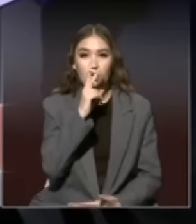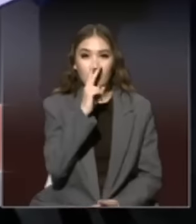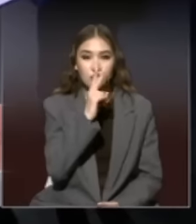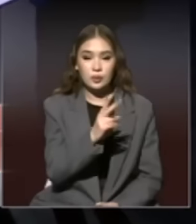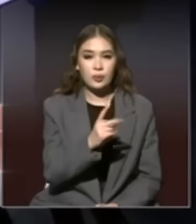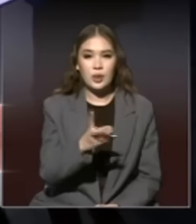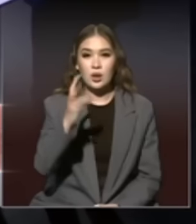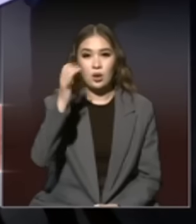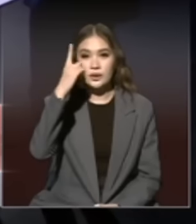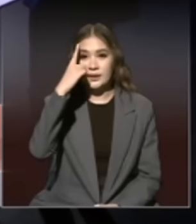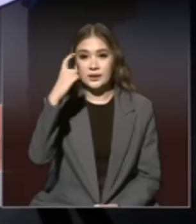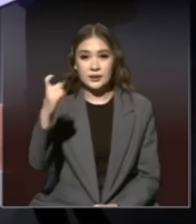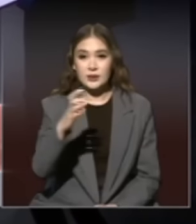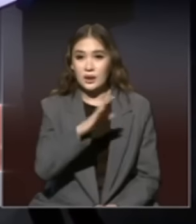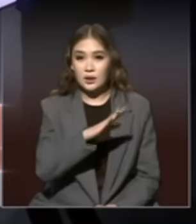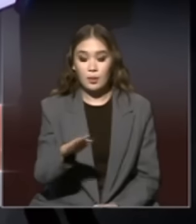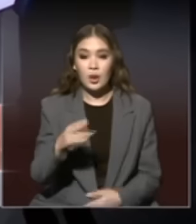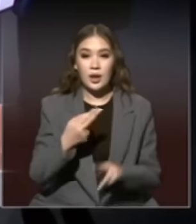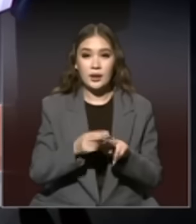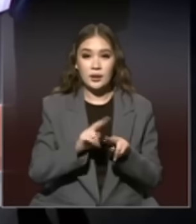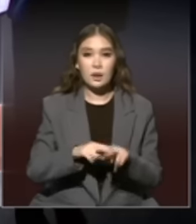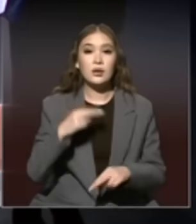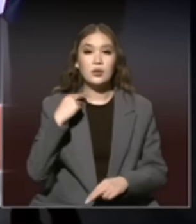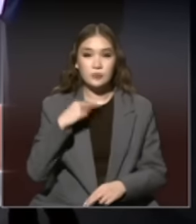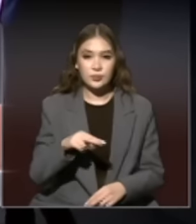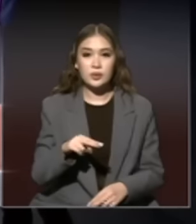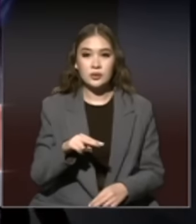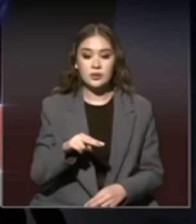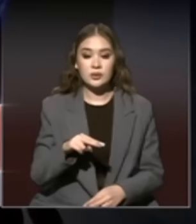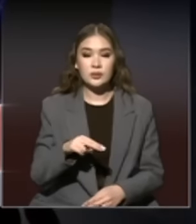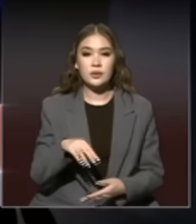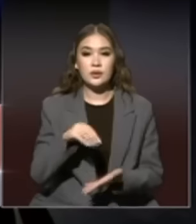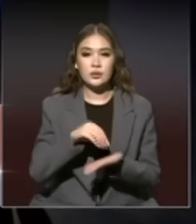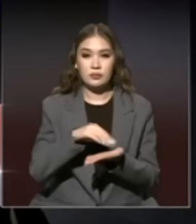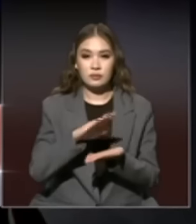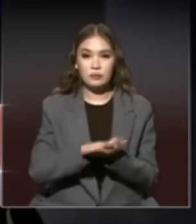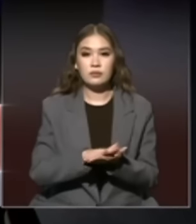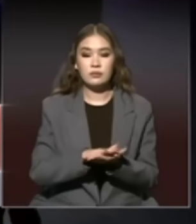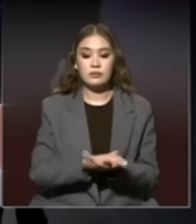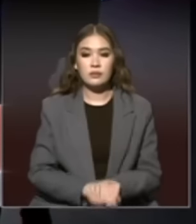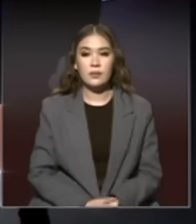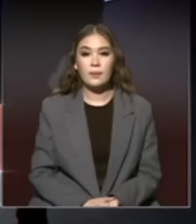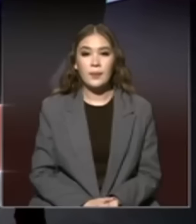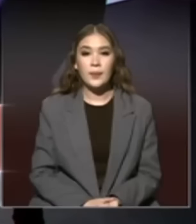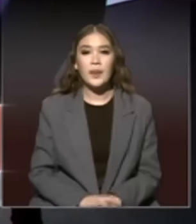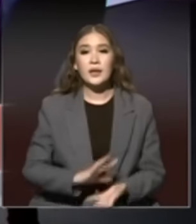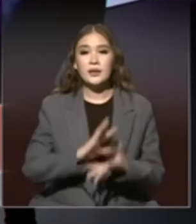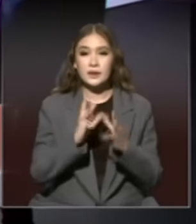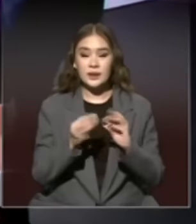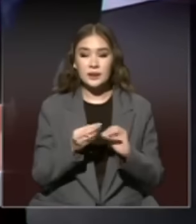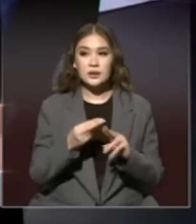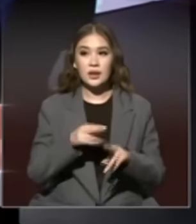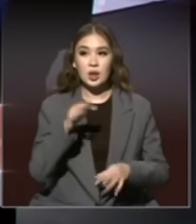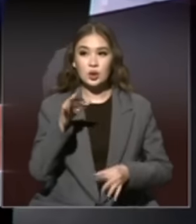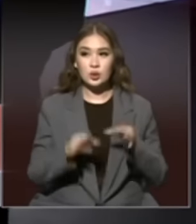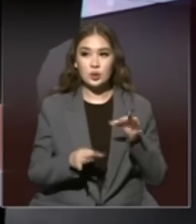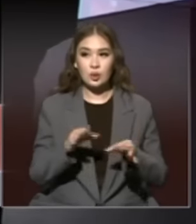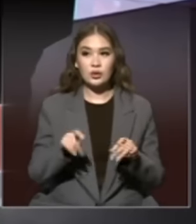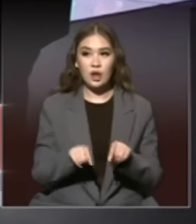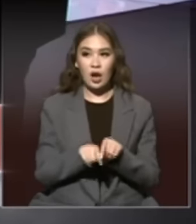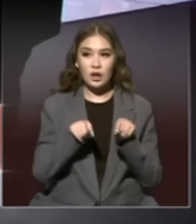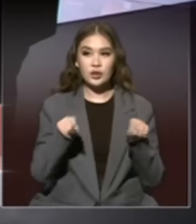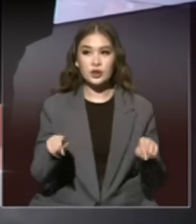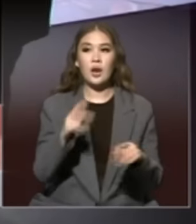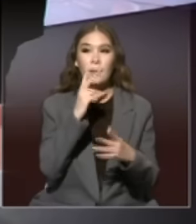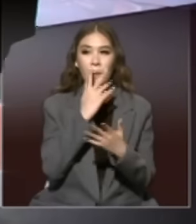хабарламау, яғни қылмыс ретінде есептеледі. Қылмыс. Иә. Негізі бар ғой, біздің сот жүйесінің ашықтығын қазір көрсетіп